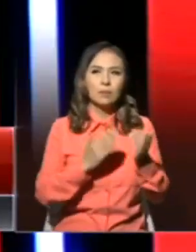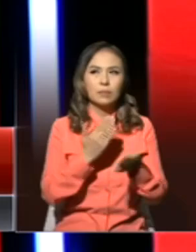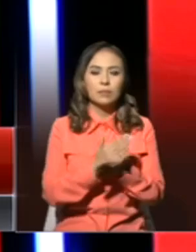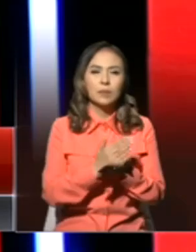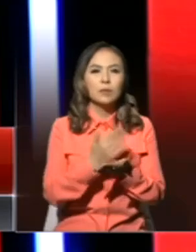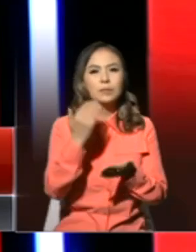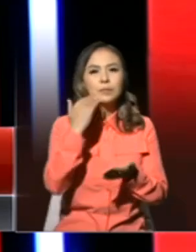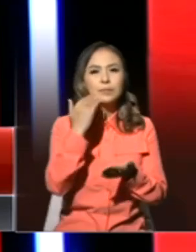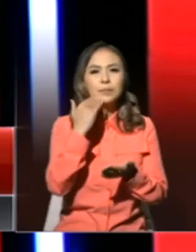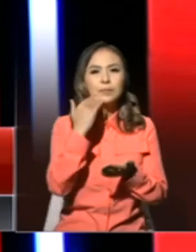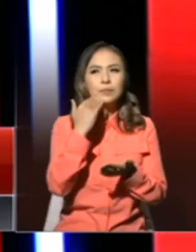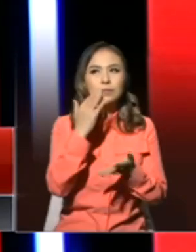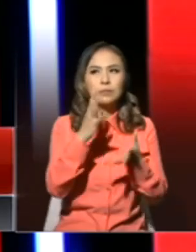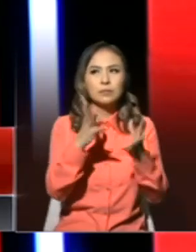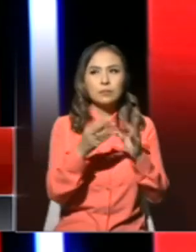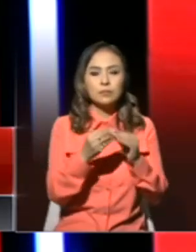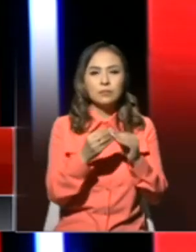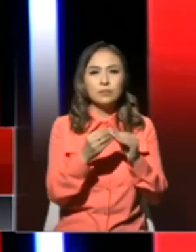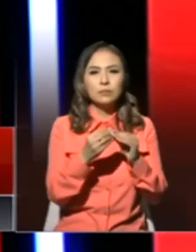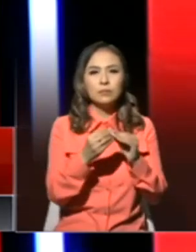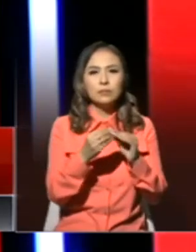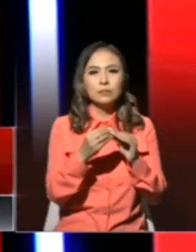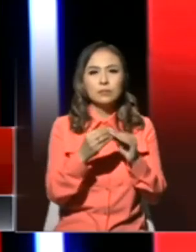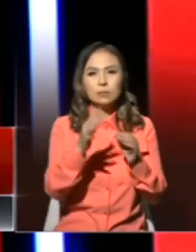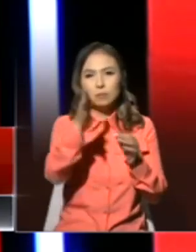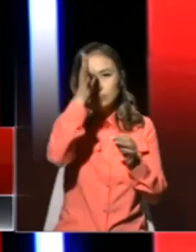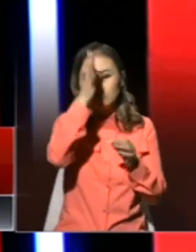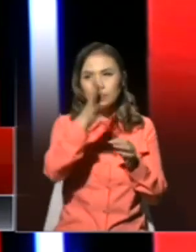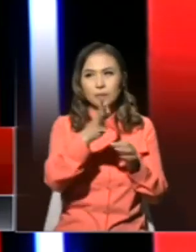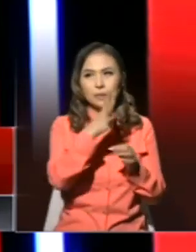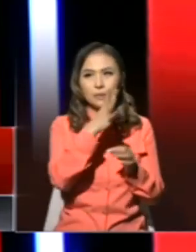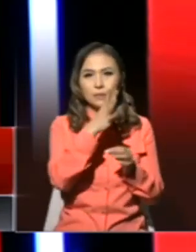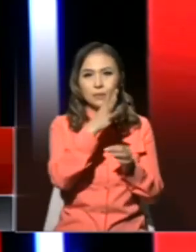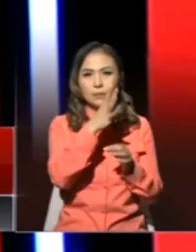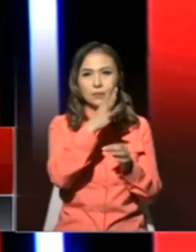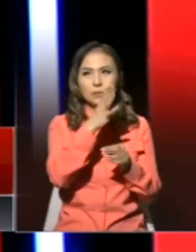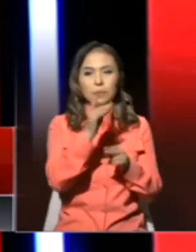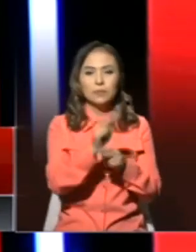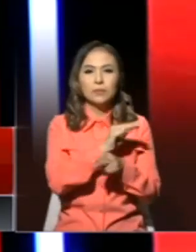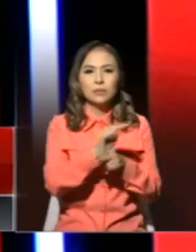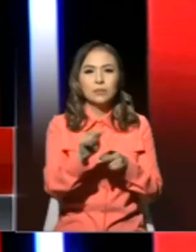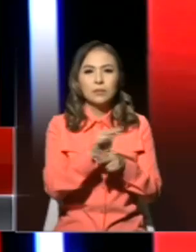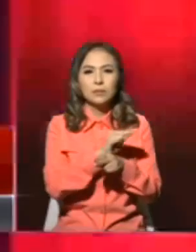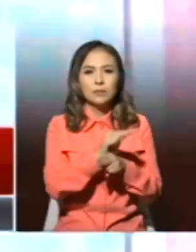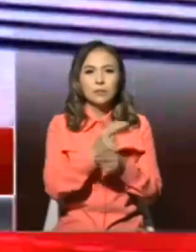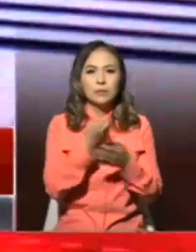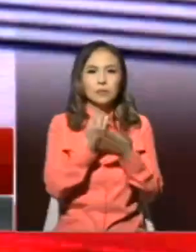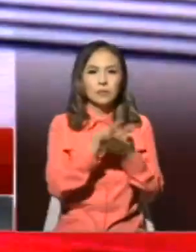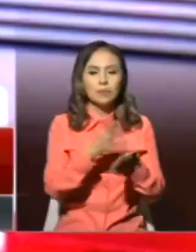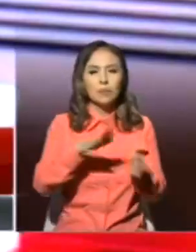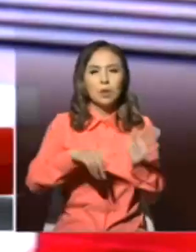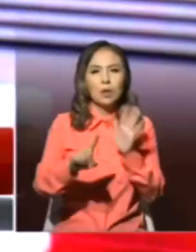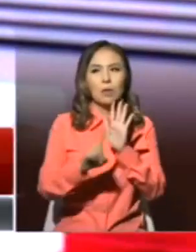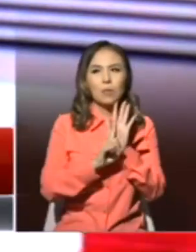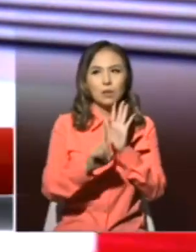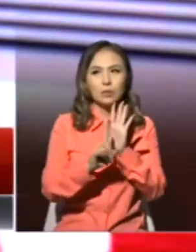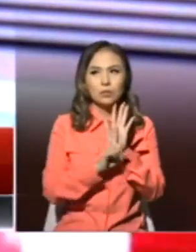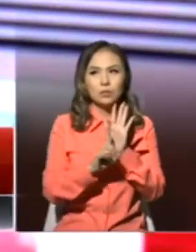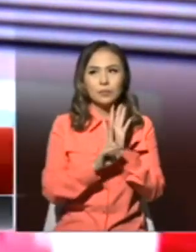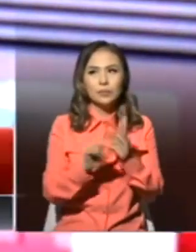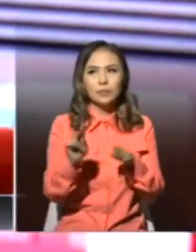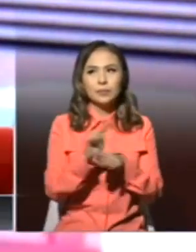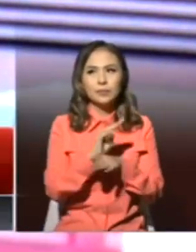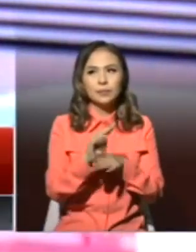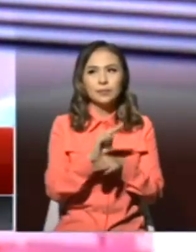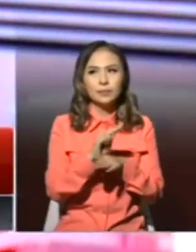енді. Жалпы изоляцияға кетеді ғой бір адам. 5 айға изоляцияға кетеді. Ол стационарный лечение дейді. Одан кейін амбулаторный бар. Немен